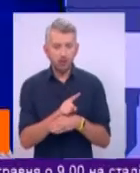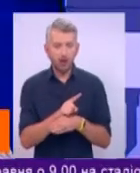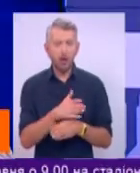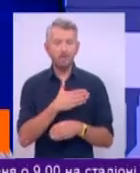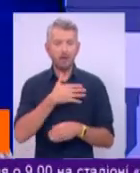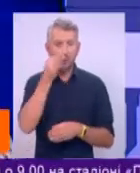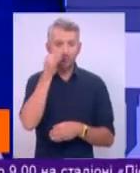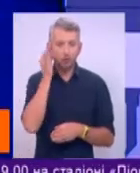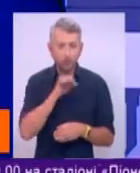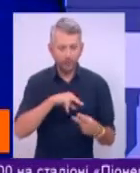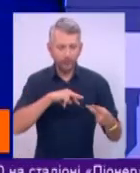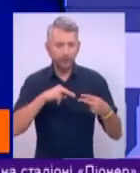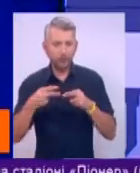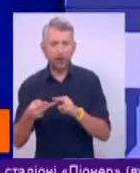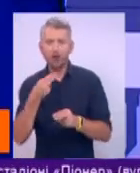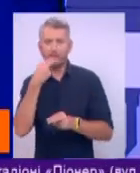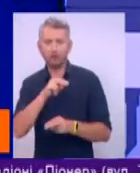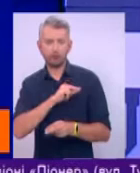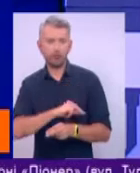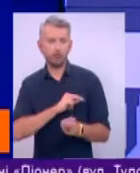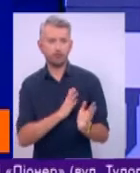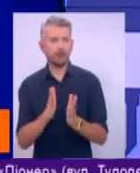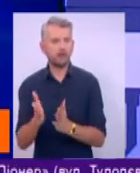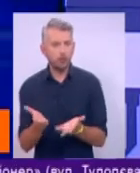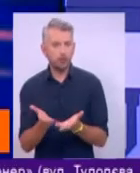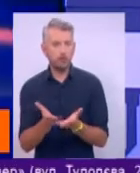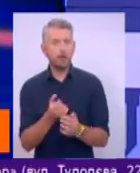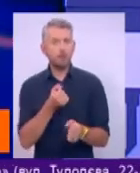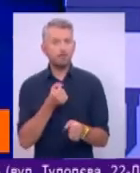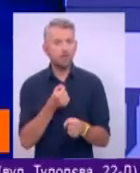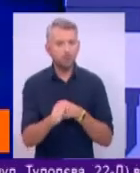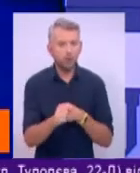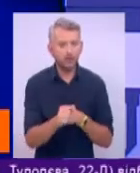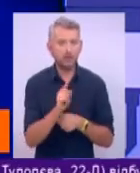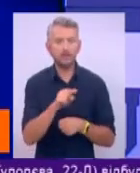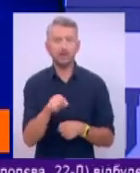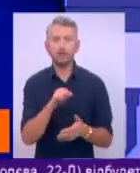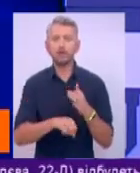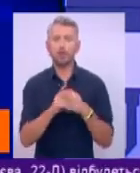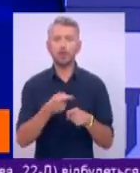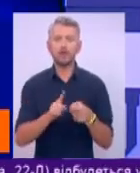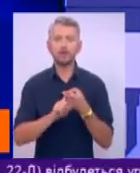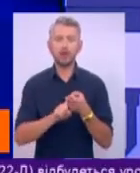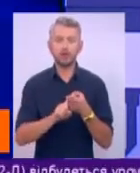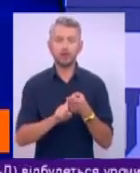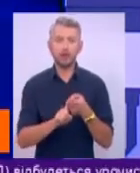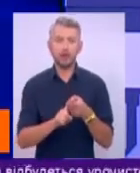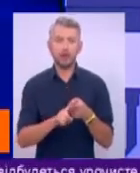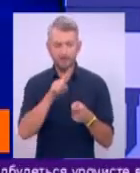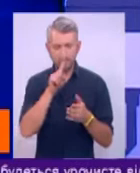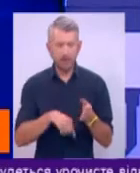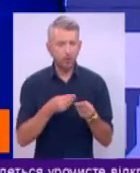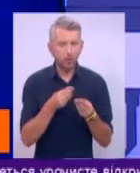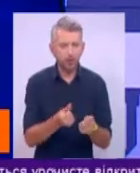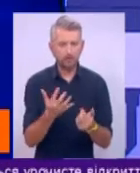наш досвід в ефективно працюючу систему, примусити тих, від кого це залежить, переконати,